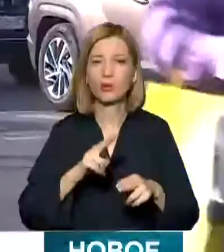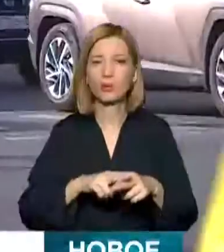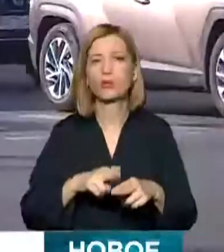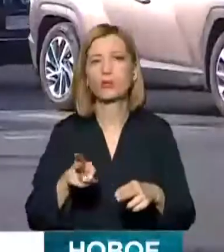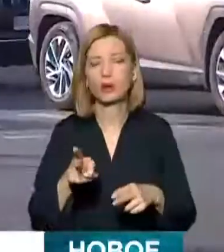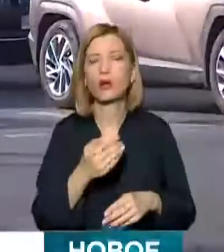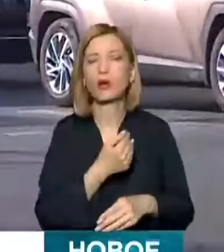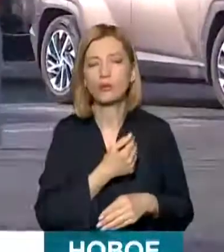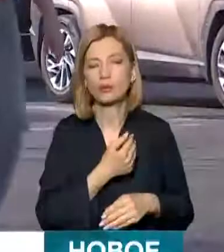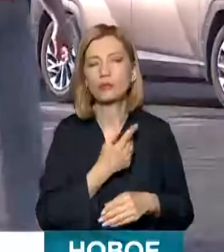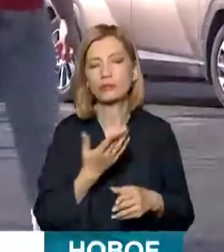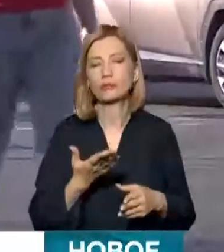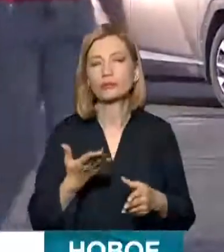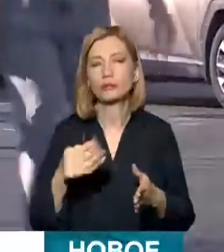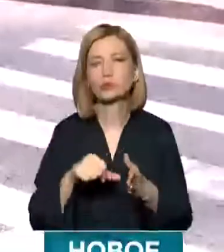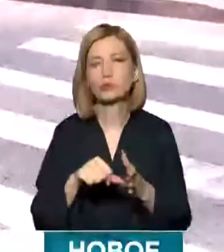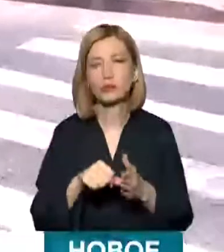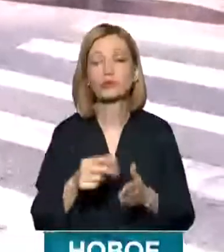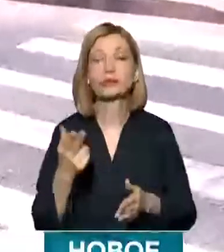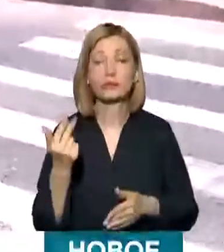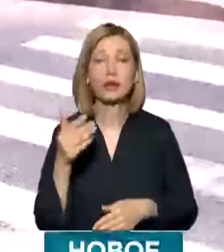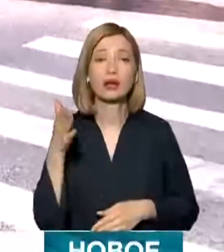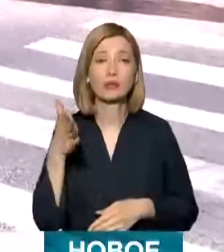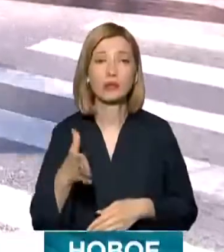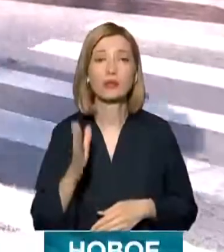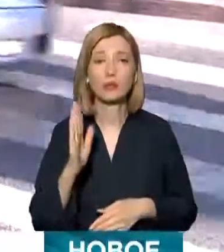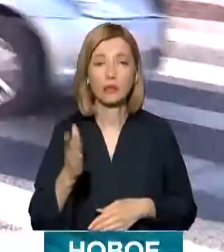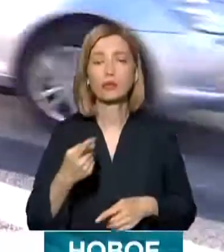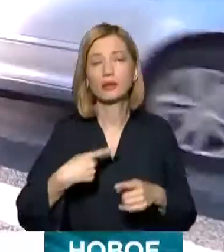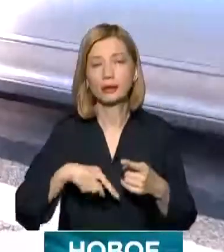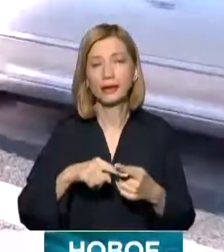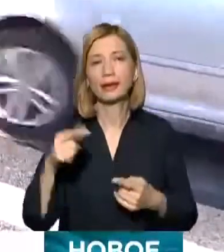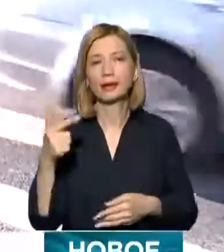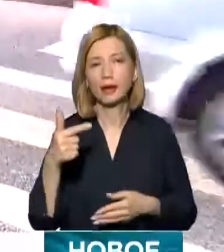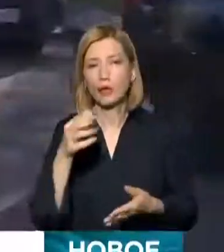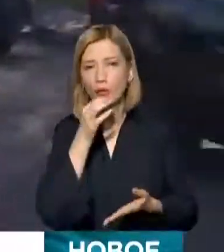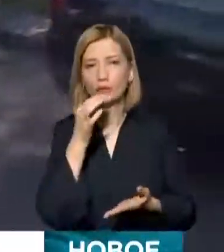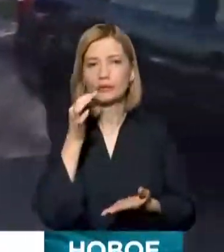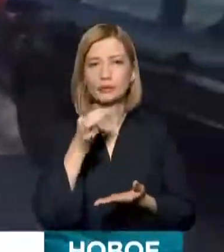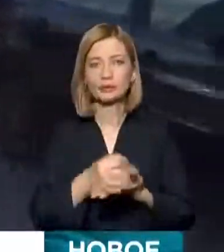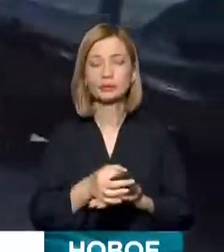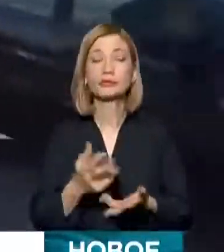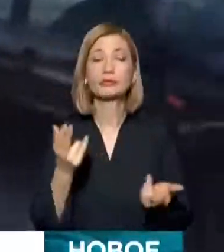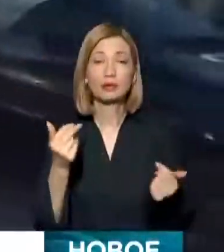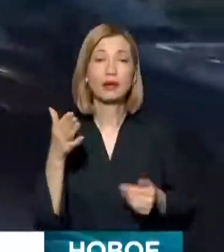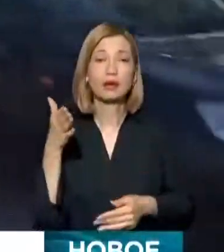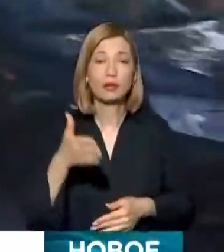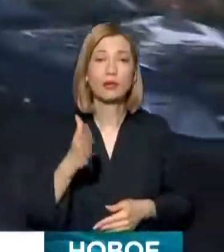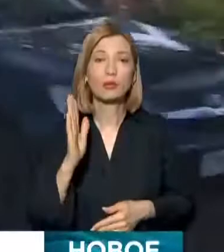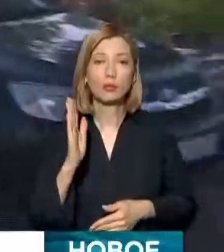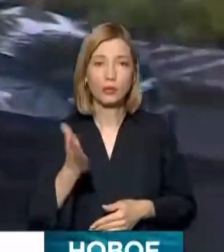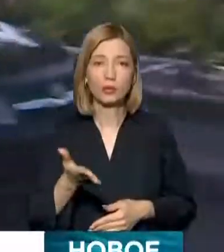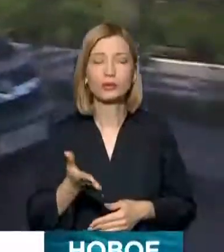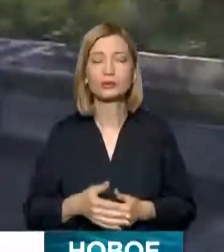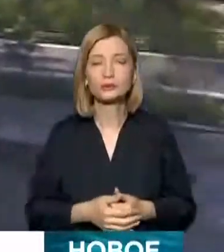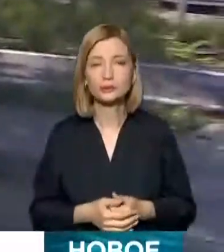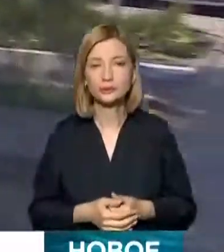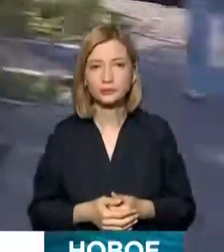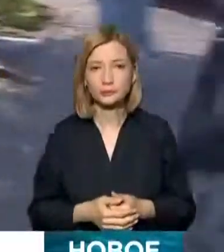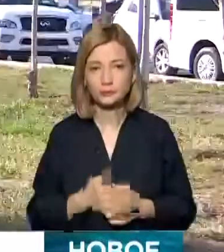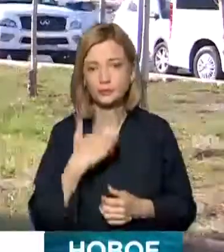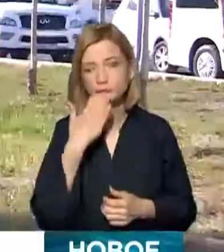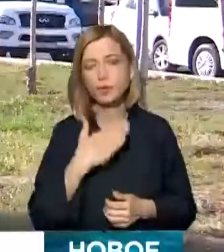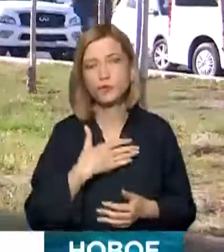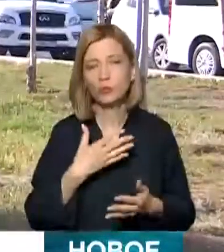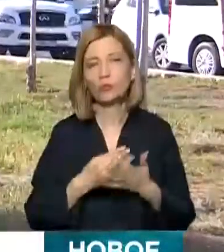все равно влияет на нас. Пойду. Это наша, наверное, гражданская ответственность все-таки. Пойдем. Уважаем свой Казахстан. Любим свою